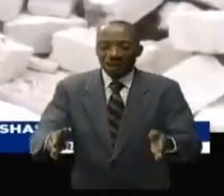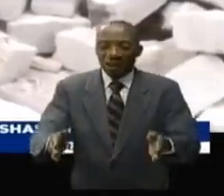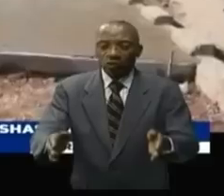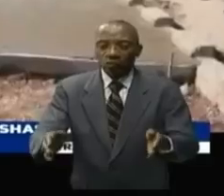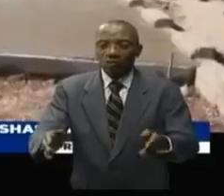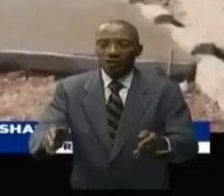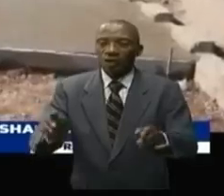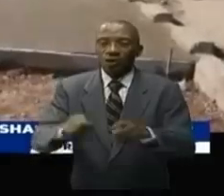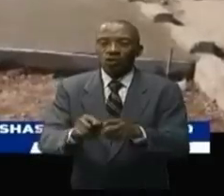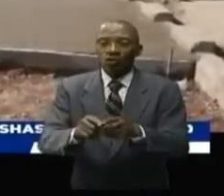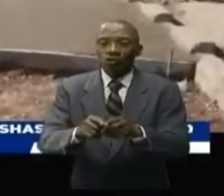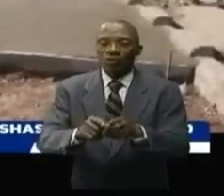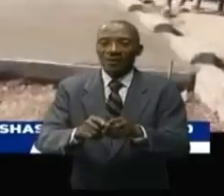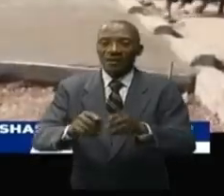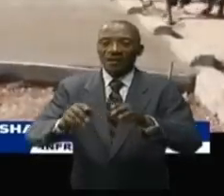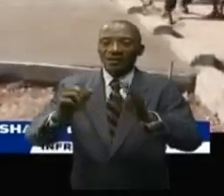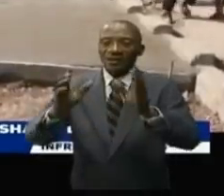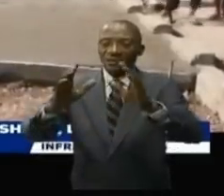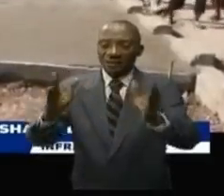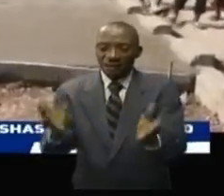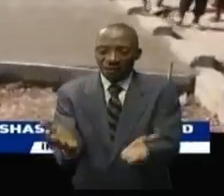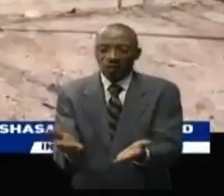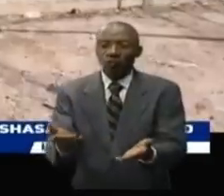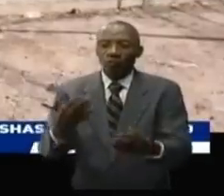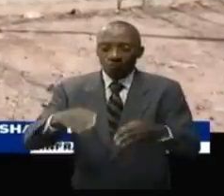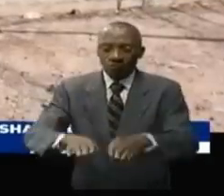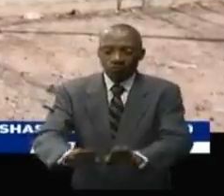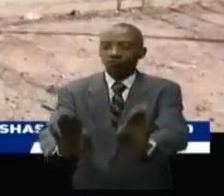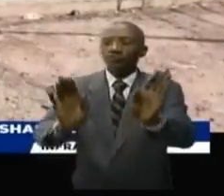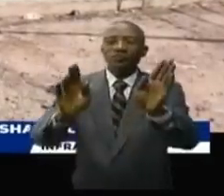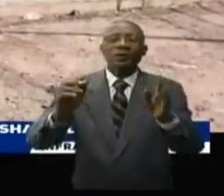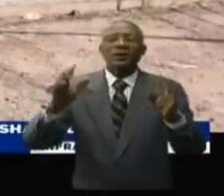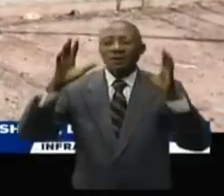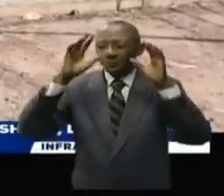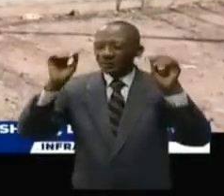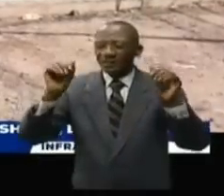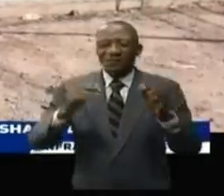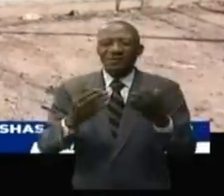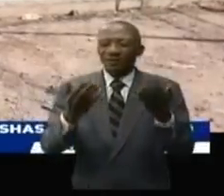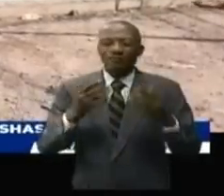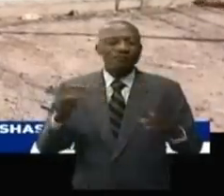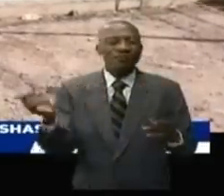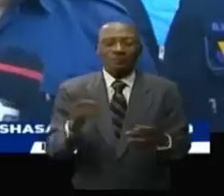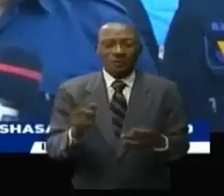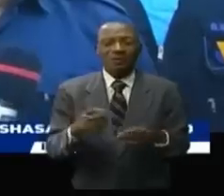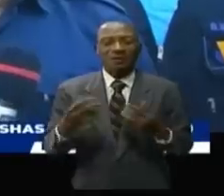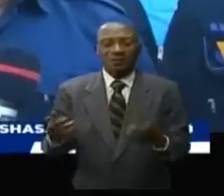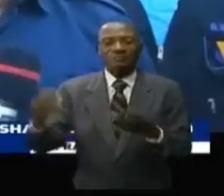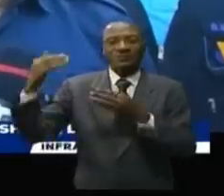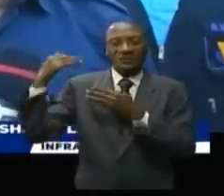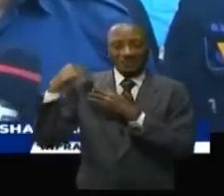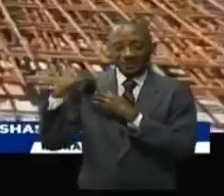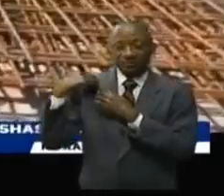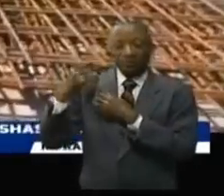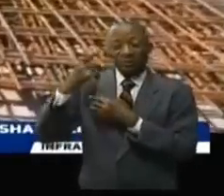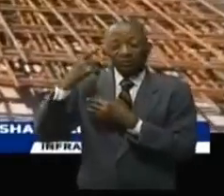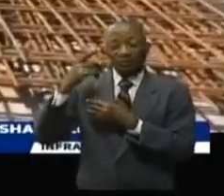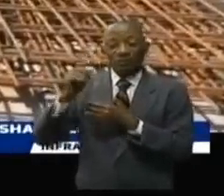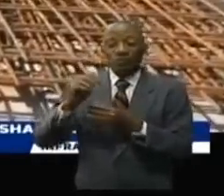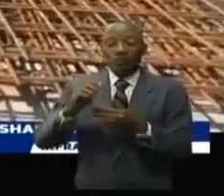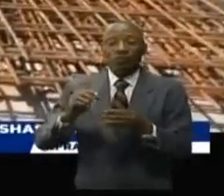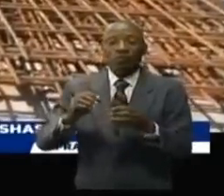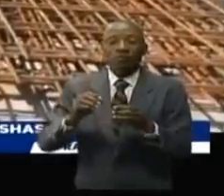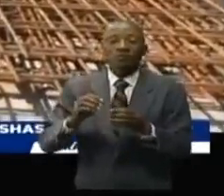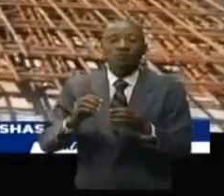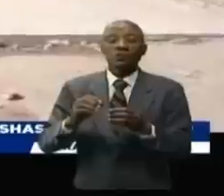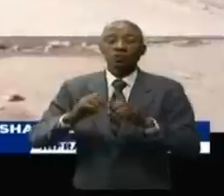chantiers en ce qui concerne les travaux des zéro trous. Et pas seulement zéro trou, nous avons aussi vu